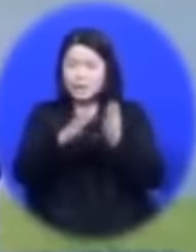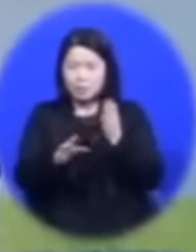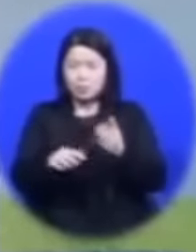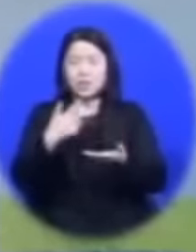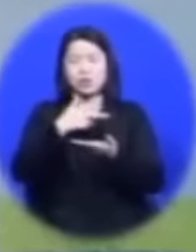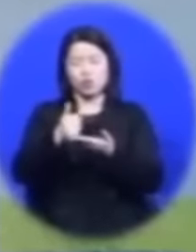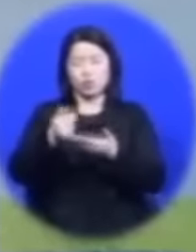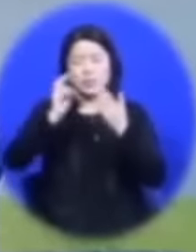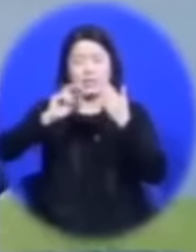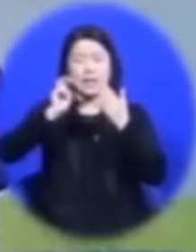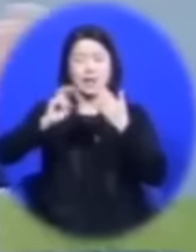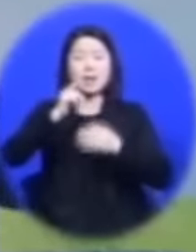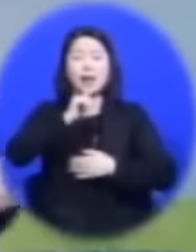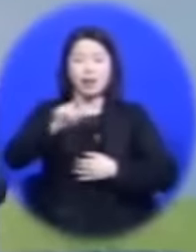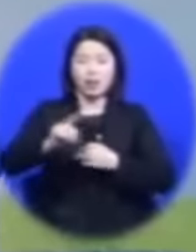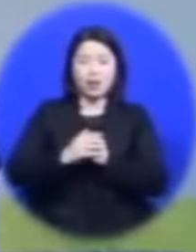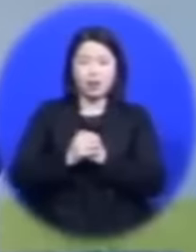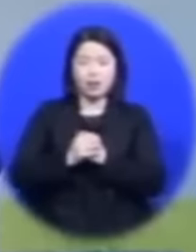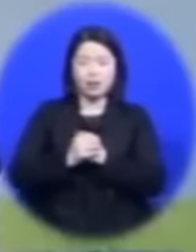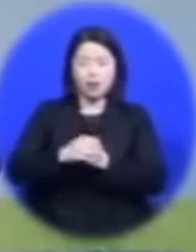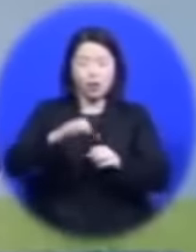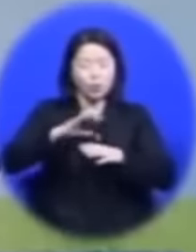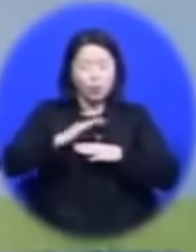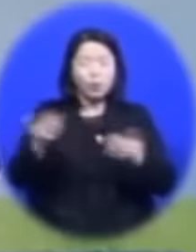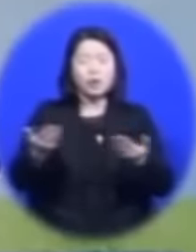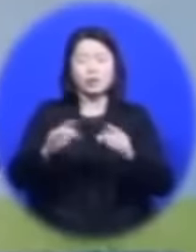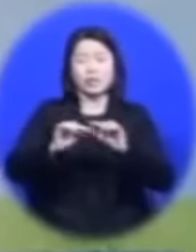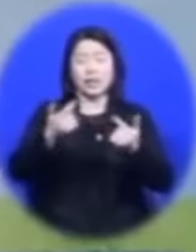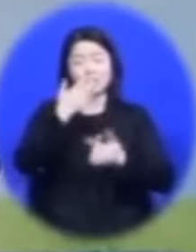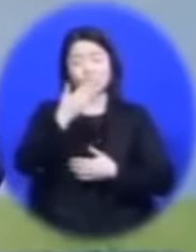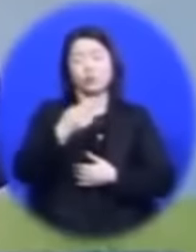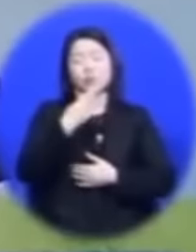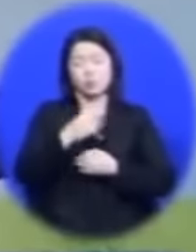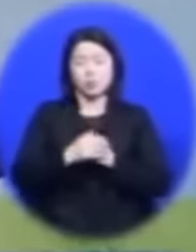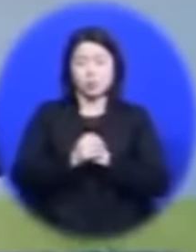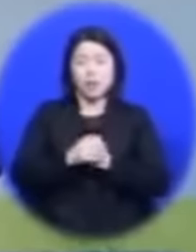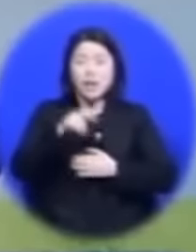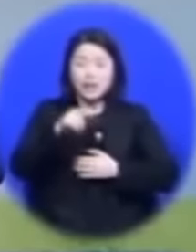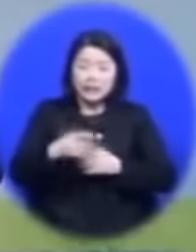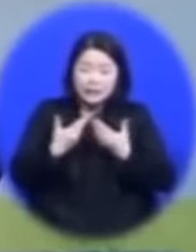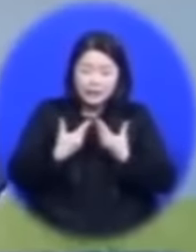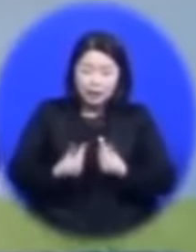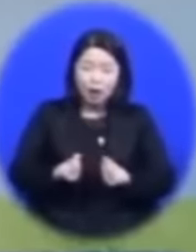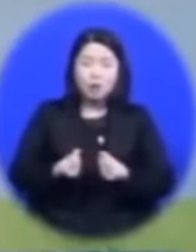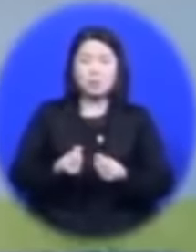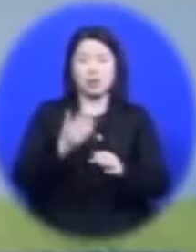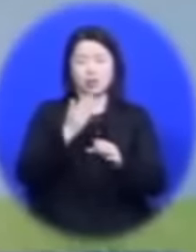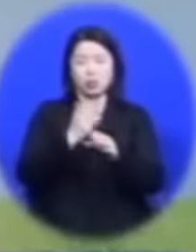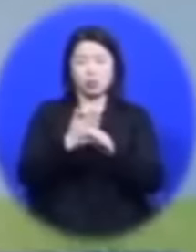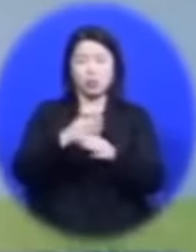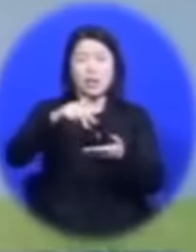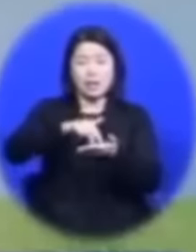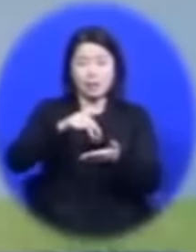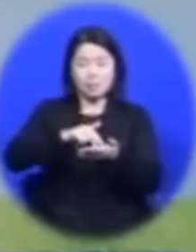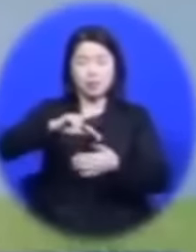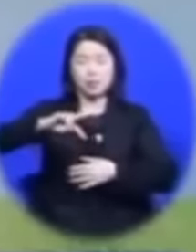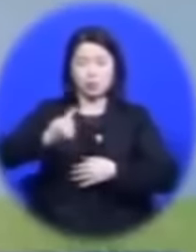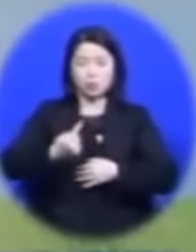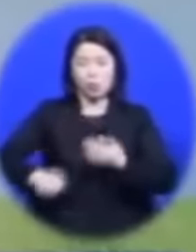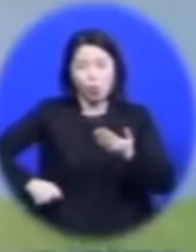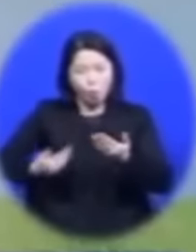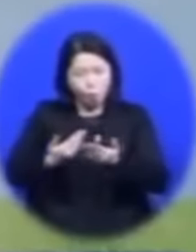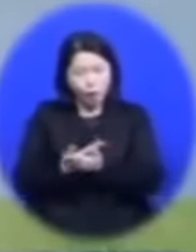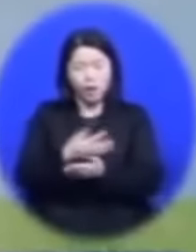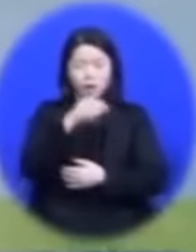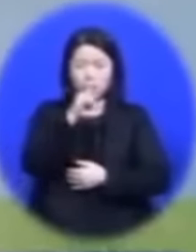찬양하여라. 놀라운 일이 아닐 수가 없습니다. 네, 그 절망적인 형편에서도 회개가